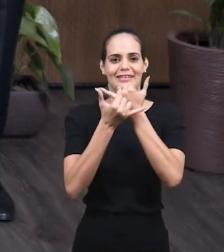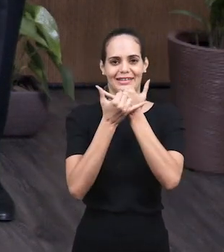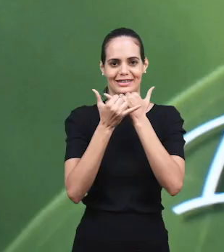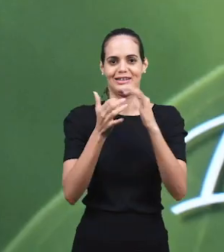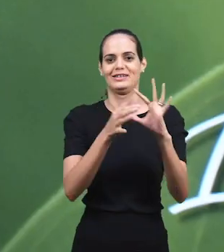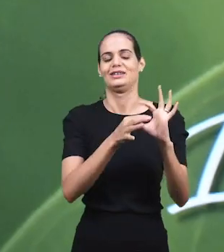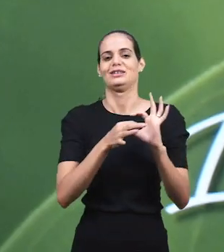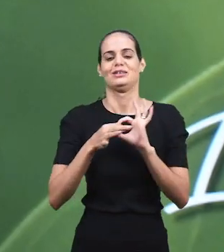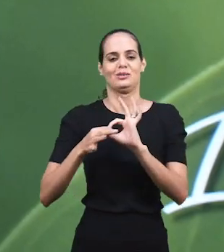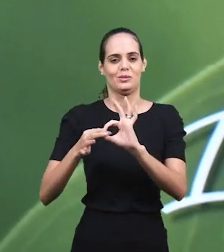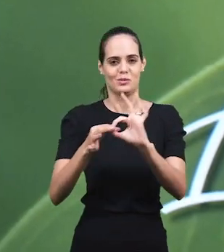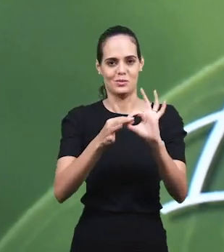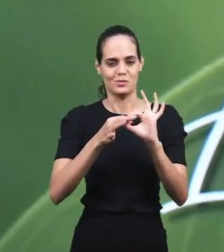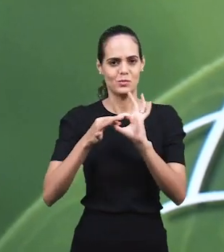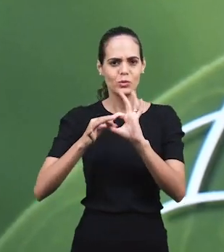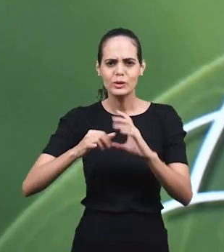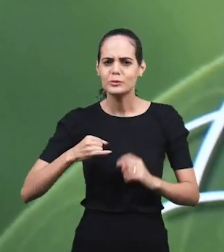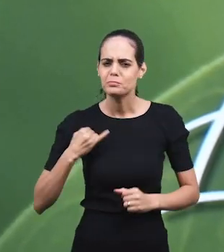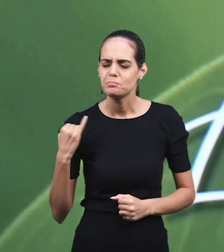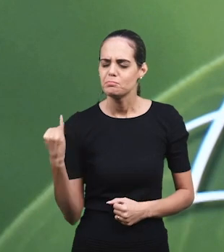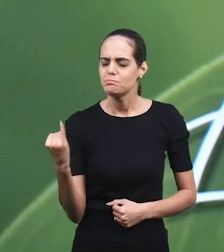incompassible, sans compassion.